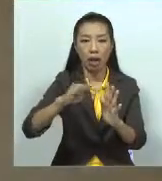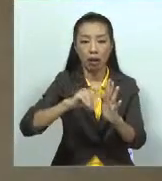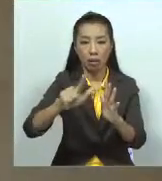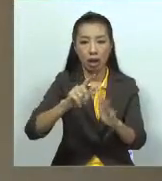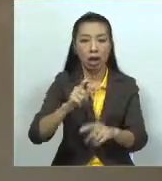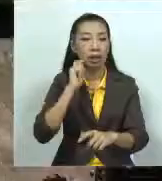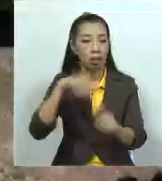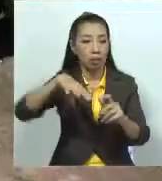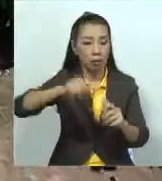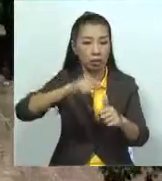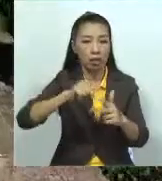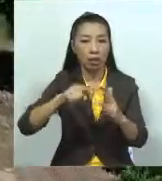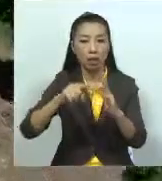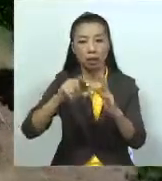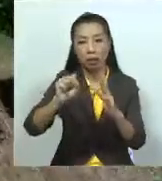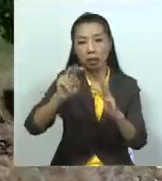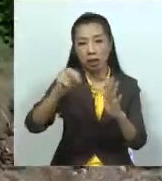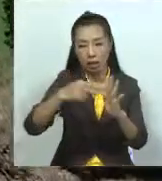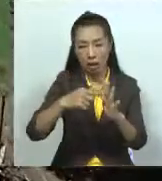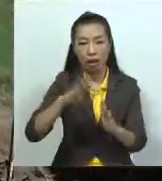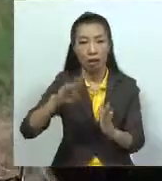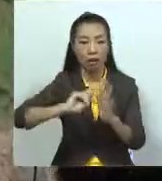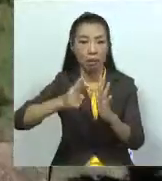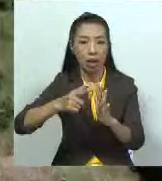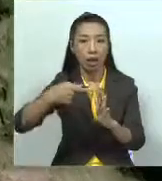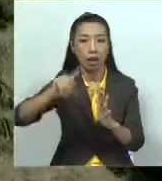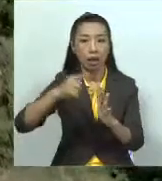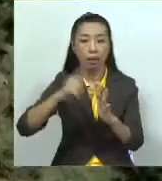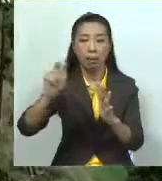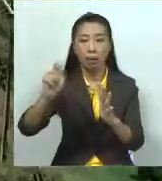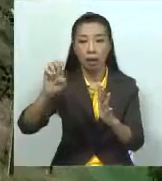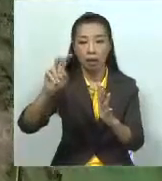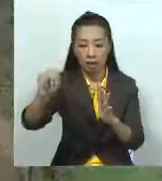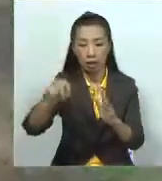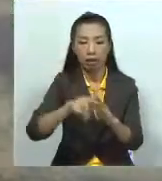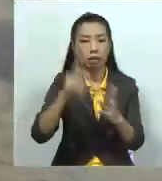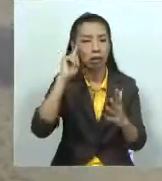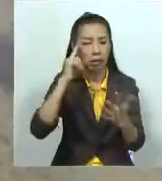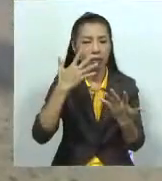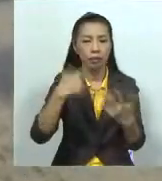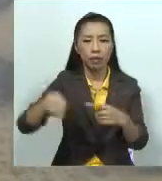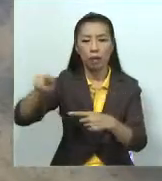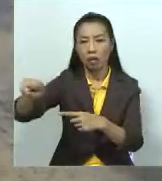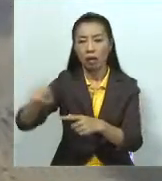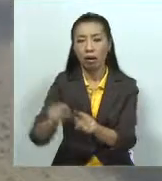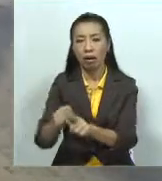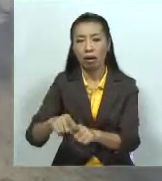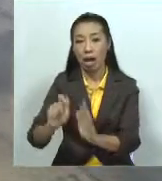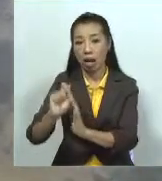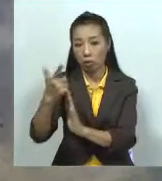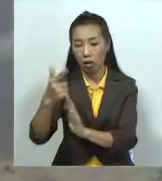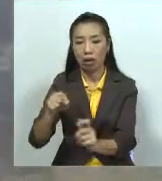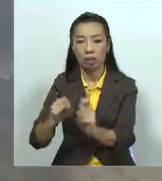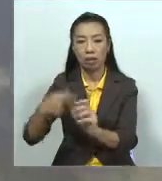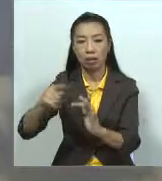เสนาบางไทรและบางปะอินจังหวัดพระนครศรีอยุธยาและอำเภอป่าโมกจังหวัดอ่างทองบางส่วน